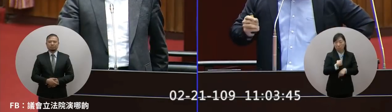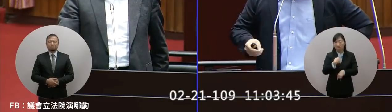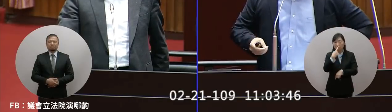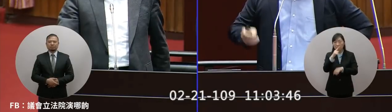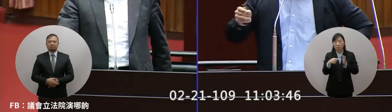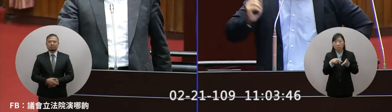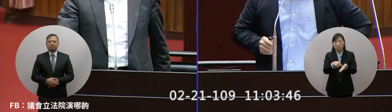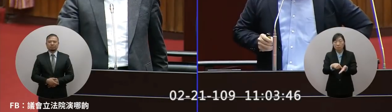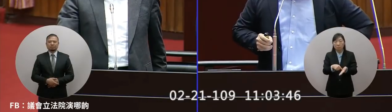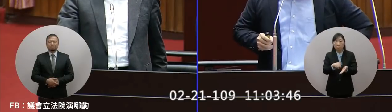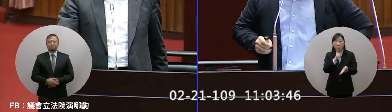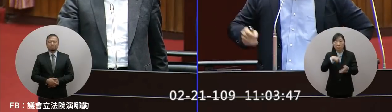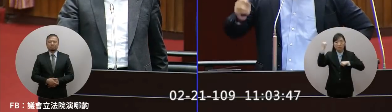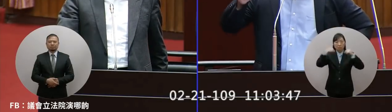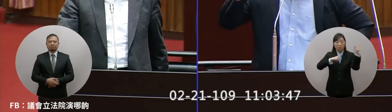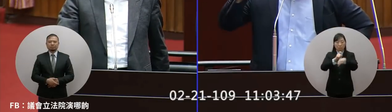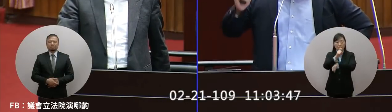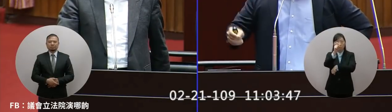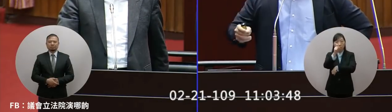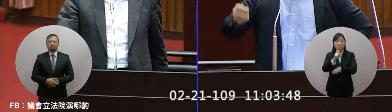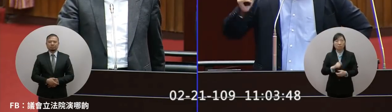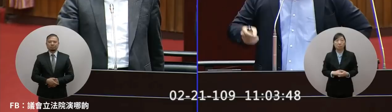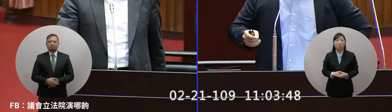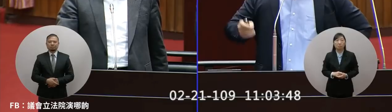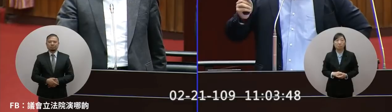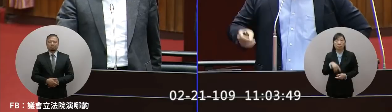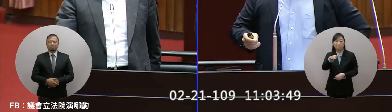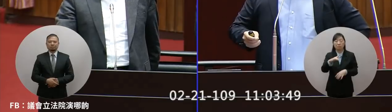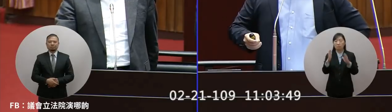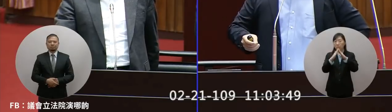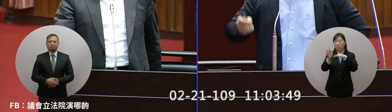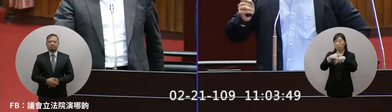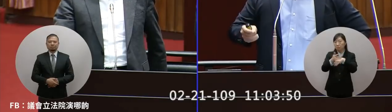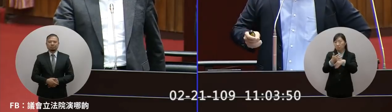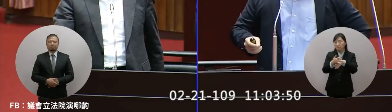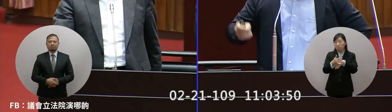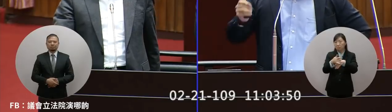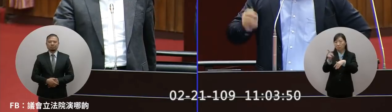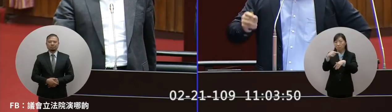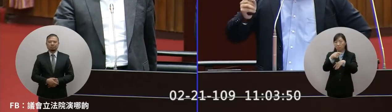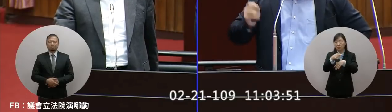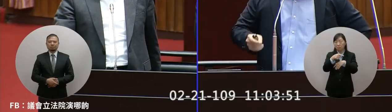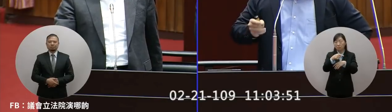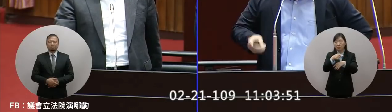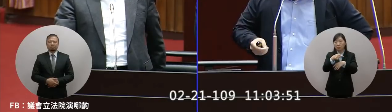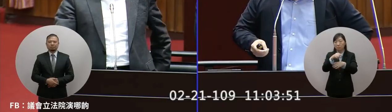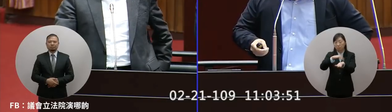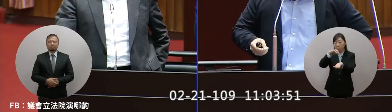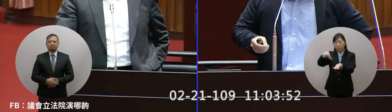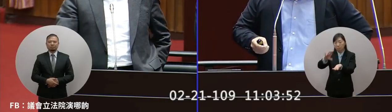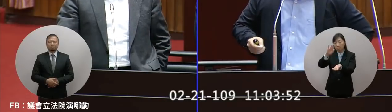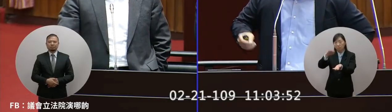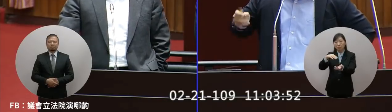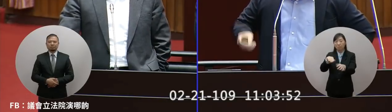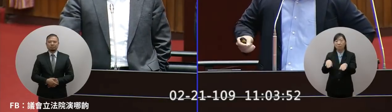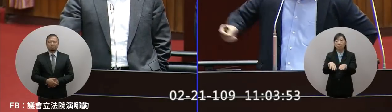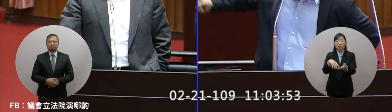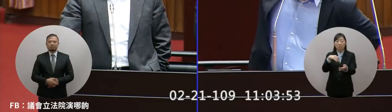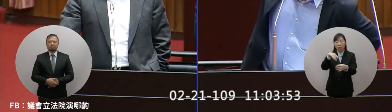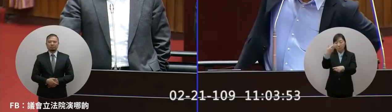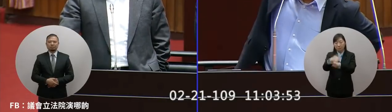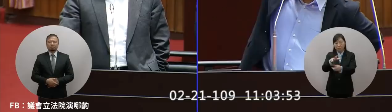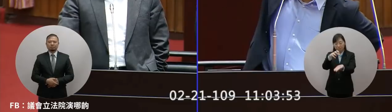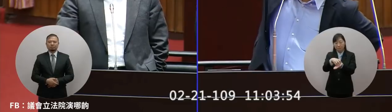候早上10点的时阵，这个家属才摕到病院的这个死亡证明书啦，哦，然